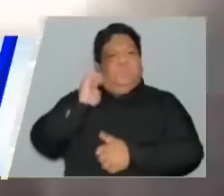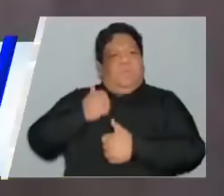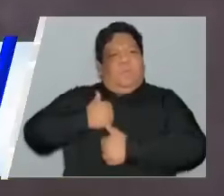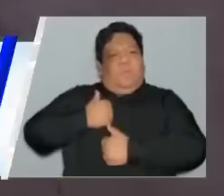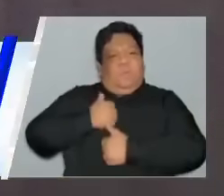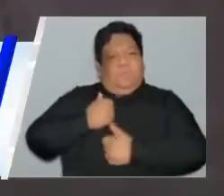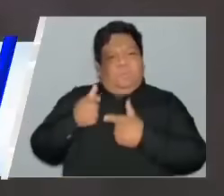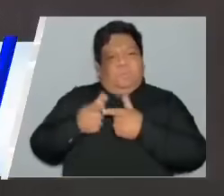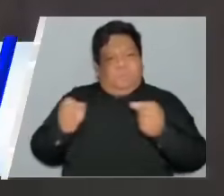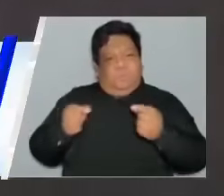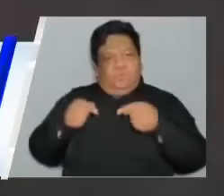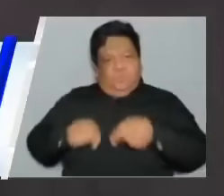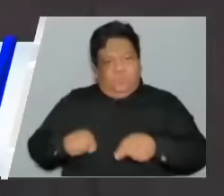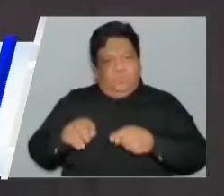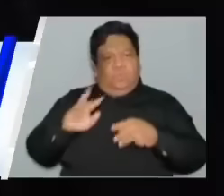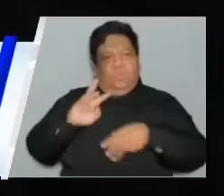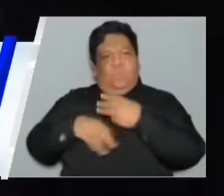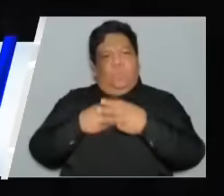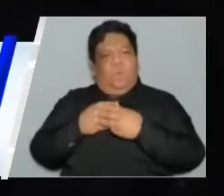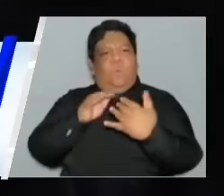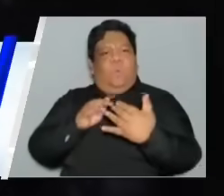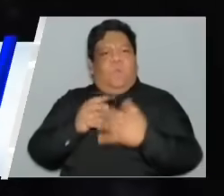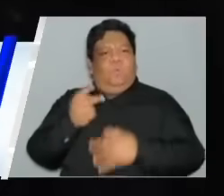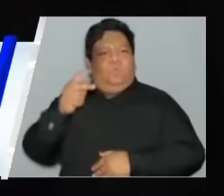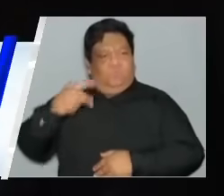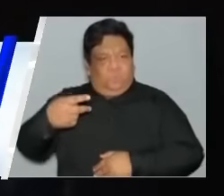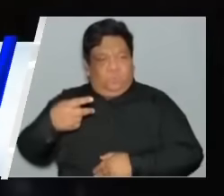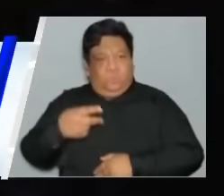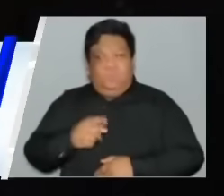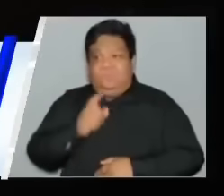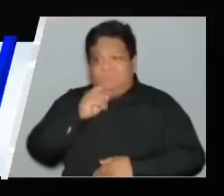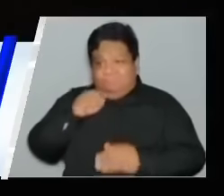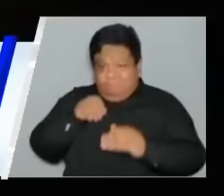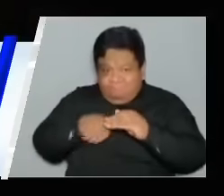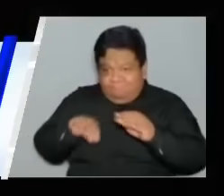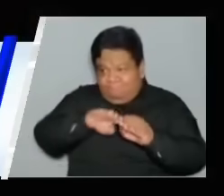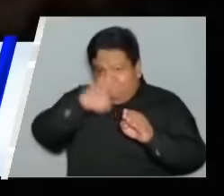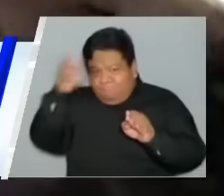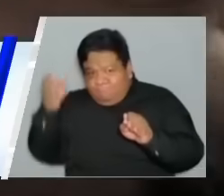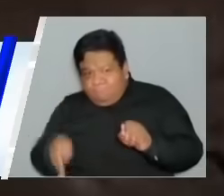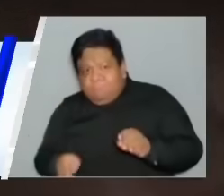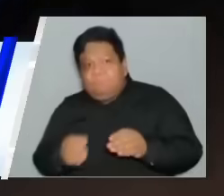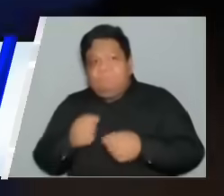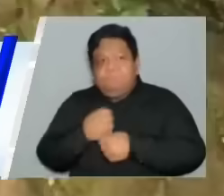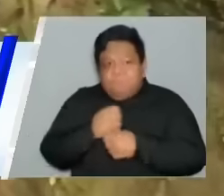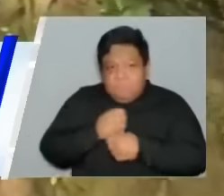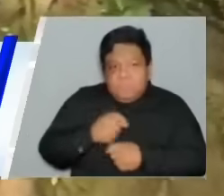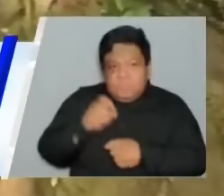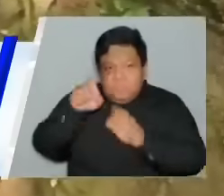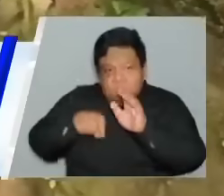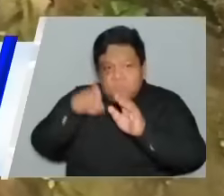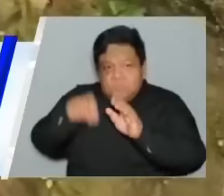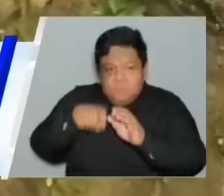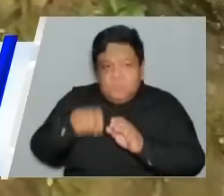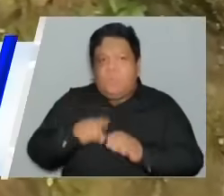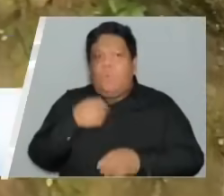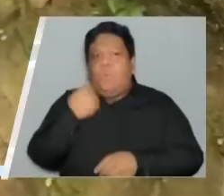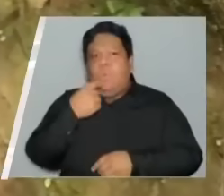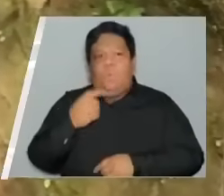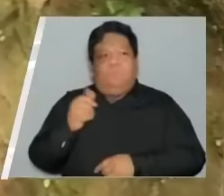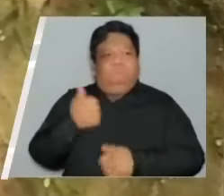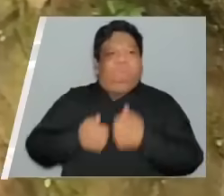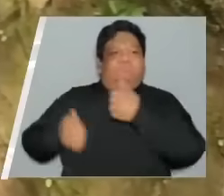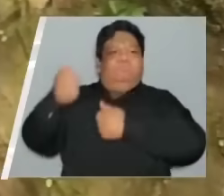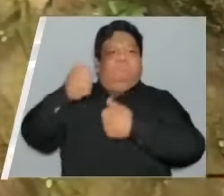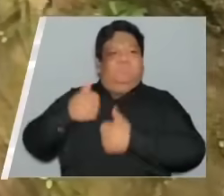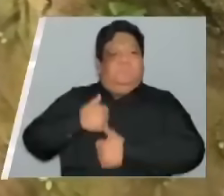II. Makikita sa loob ang naging taguan ng mga armas at pahingahan ng mga opisyal. May experience nila